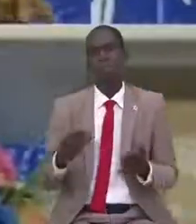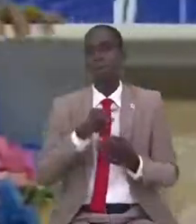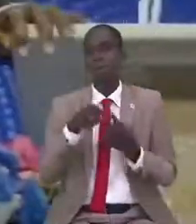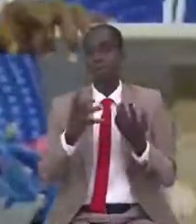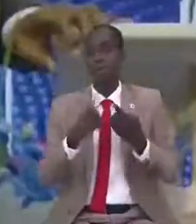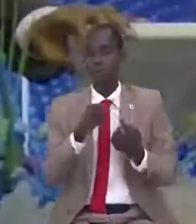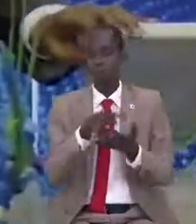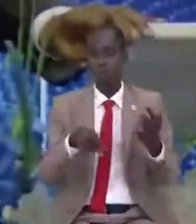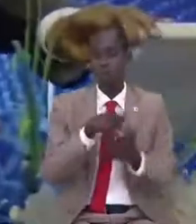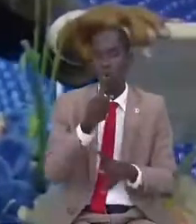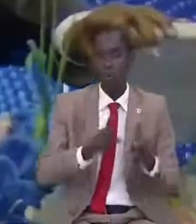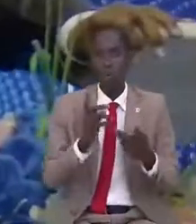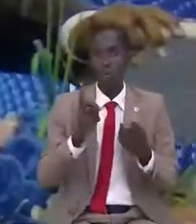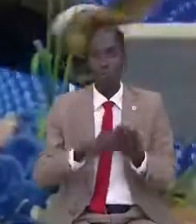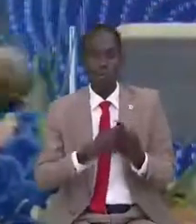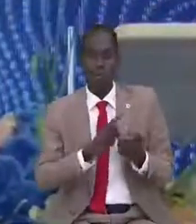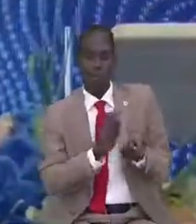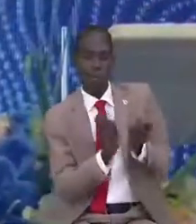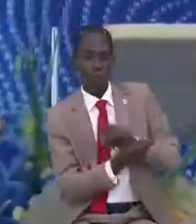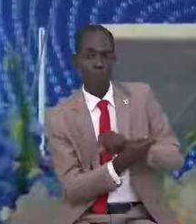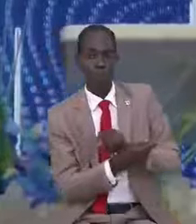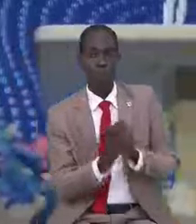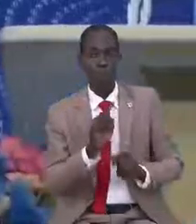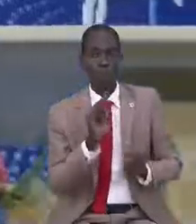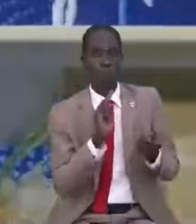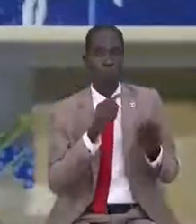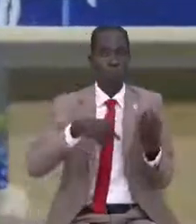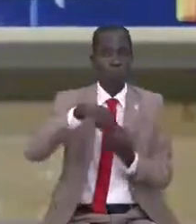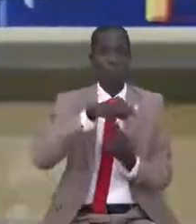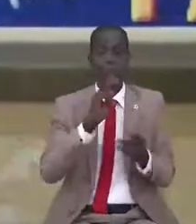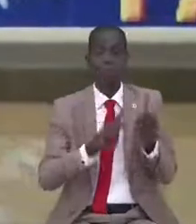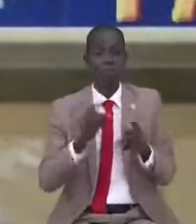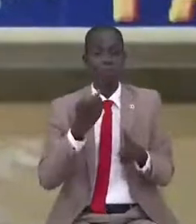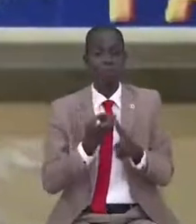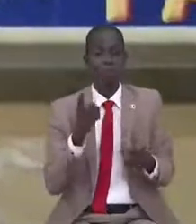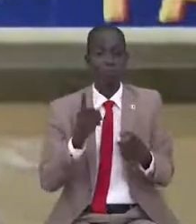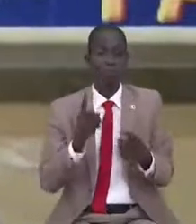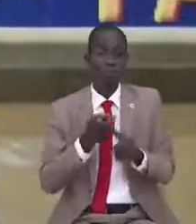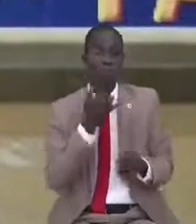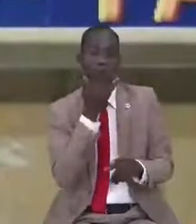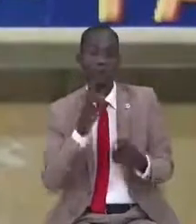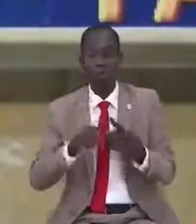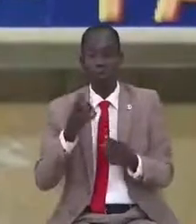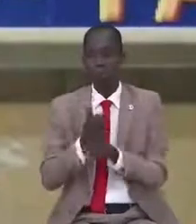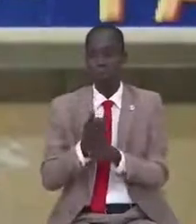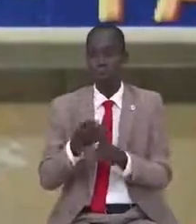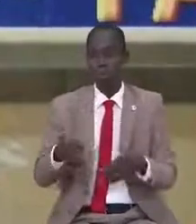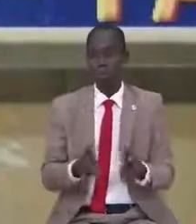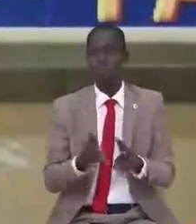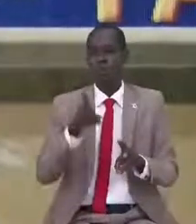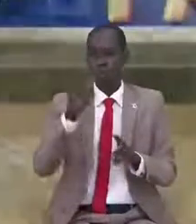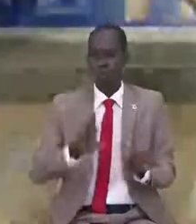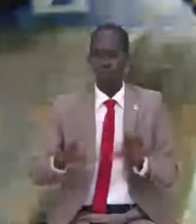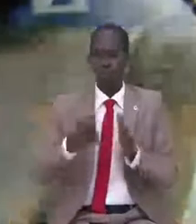corriger les gens, si tu veux tourner les gens vers la bonne direction, fais-le avec l'intention